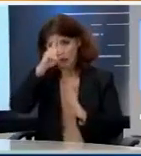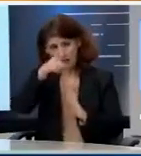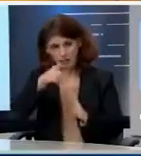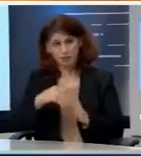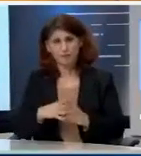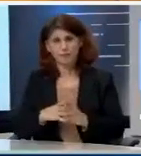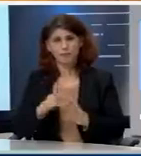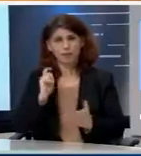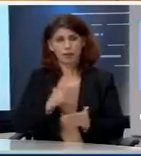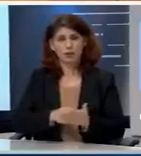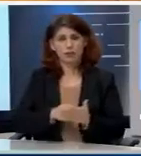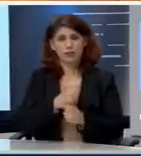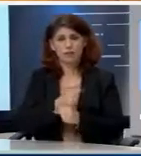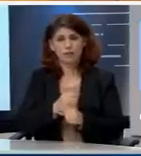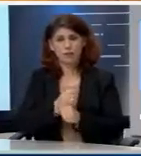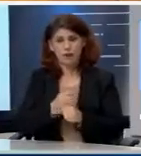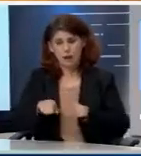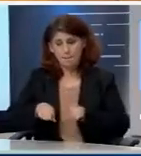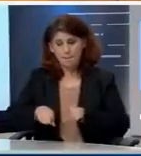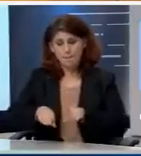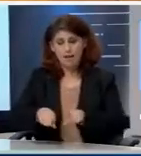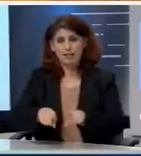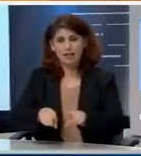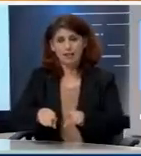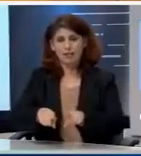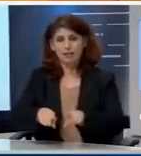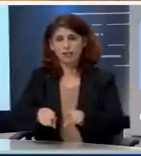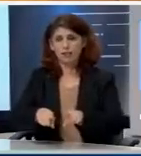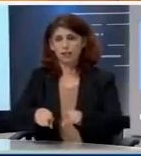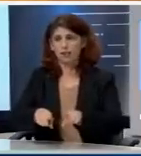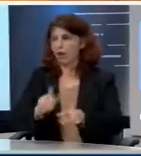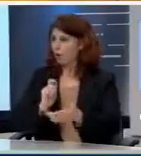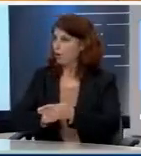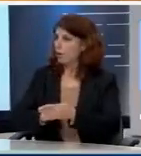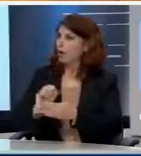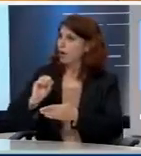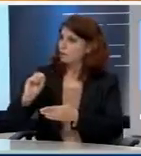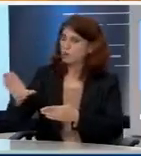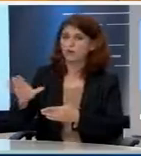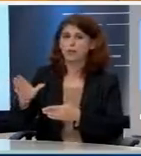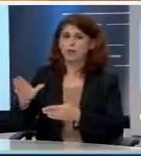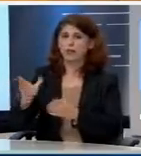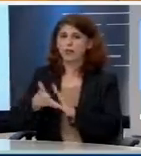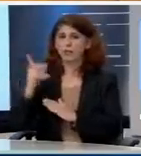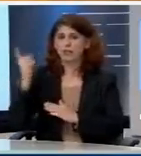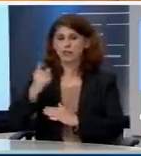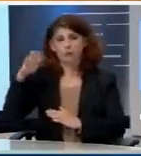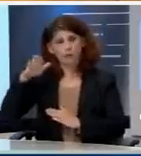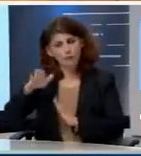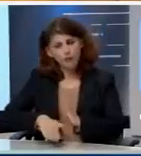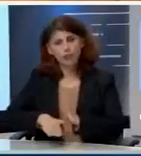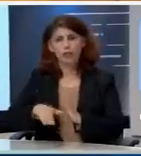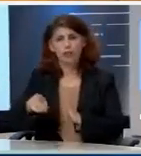Γερμανίας αγόραζε τα φάρμακα από παράλληλη εισαγωγή 15% φθηνότερα. Έτσι λοιπόν η πολυεθνική